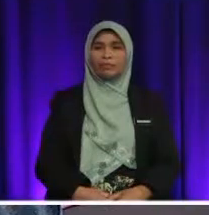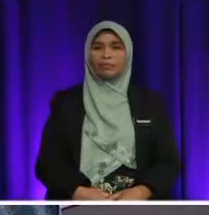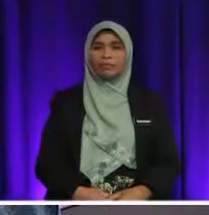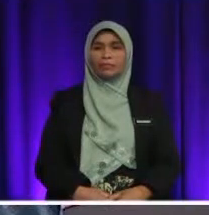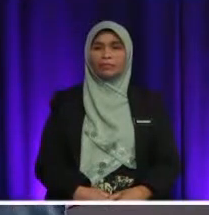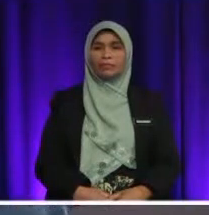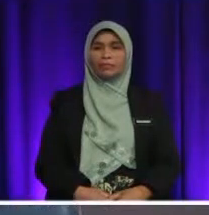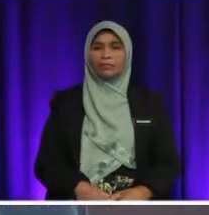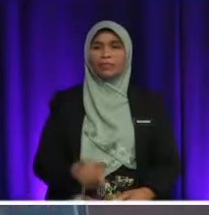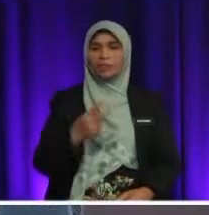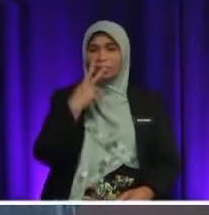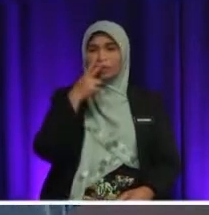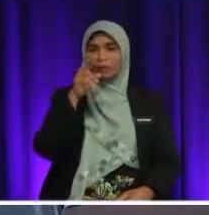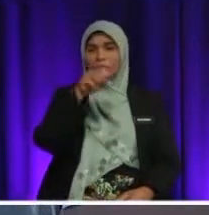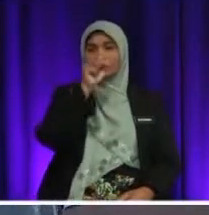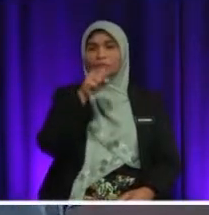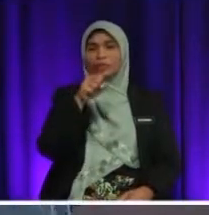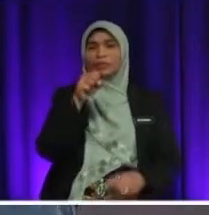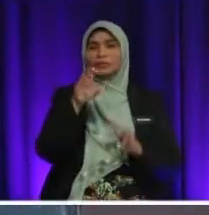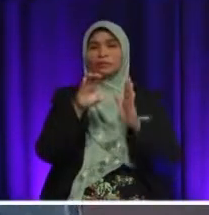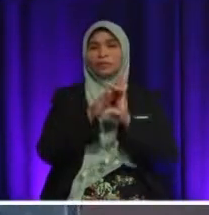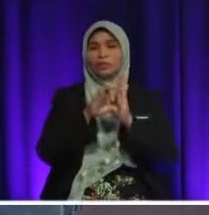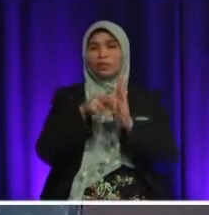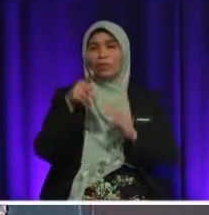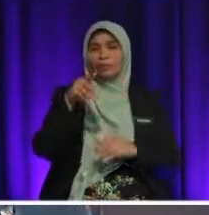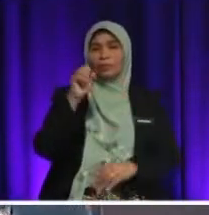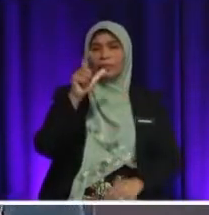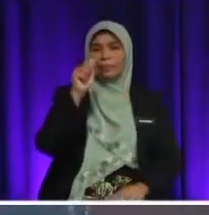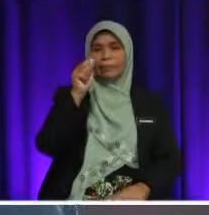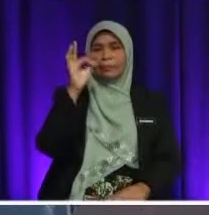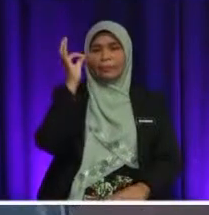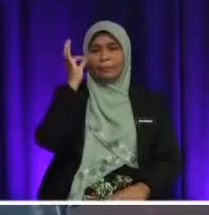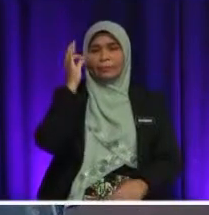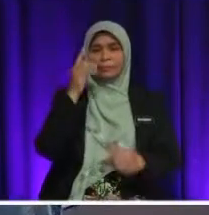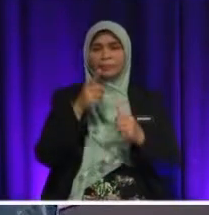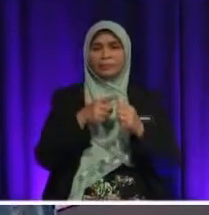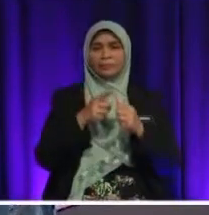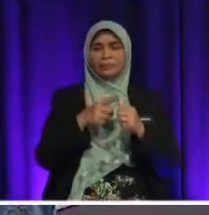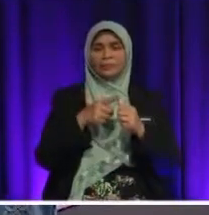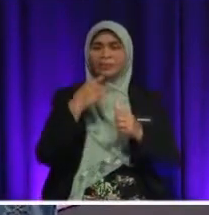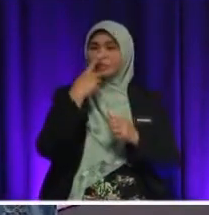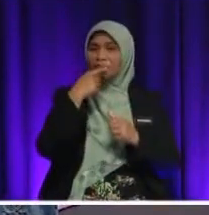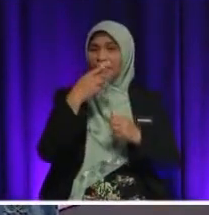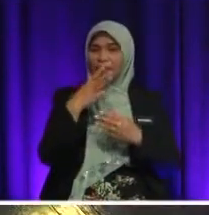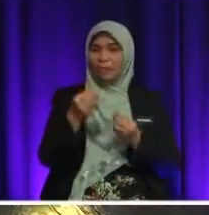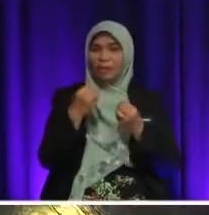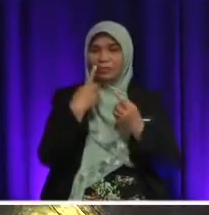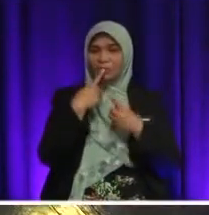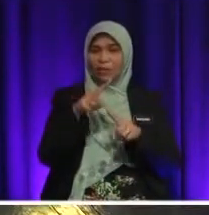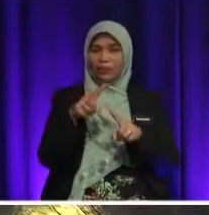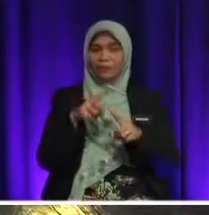pada soalan contoh pola fikir yang pertama Oke siapa sukarela silaga tangan